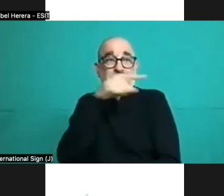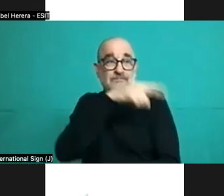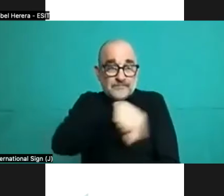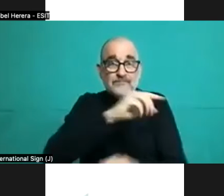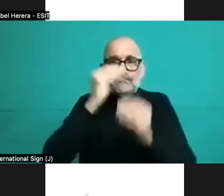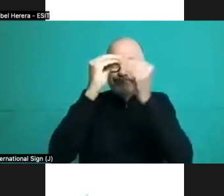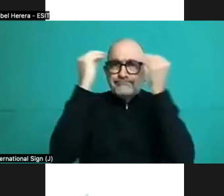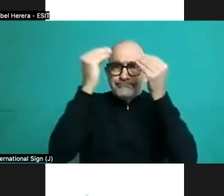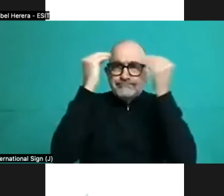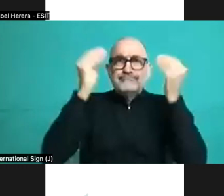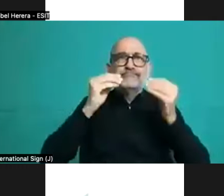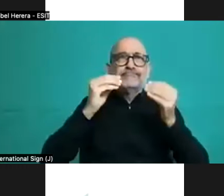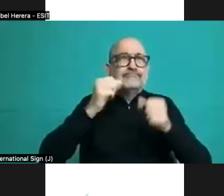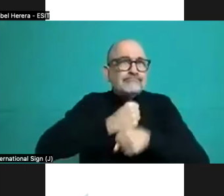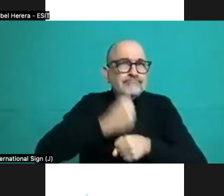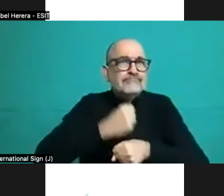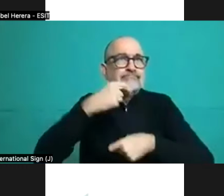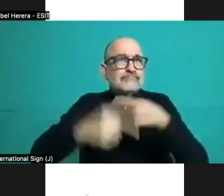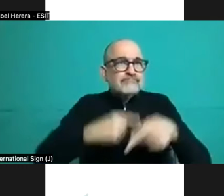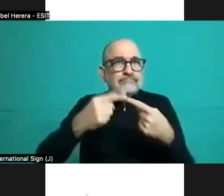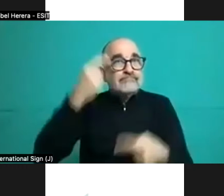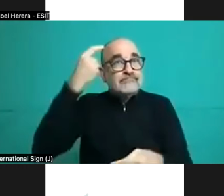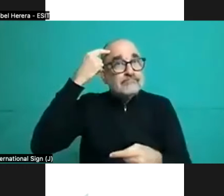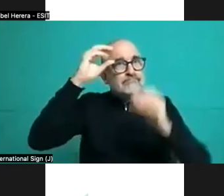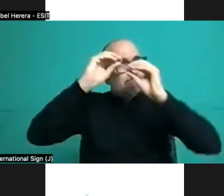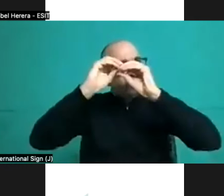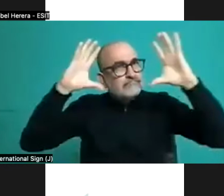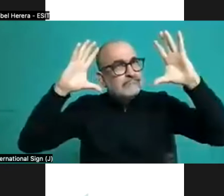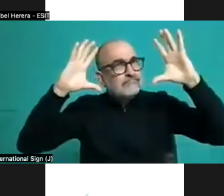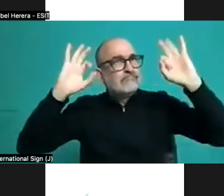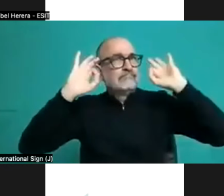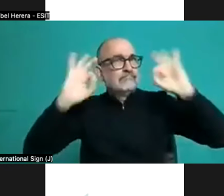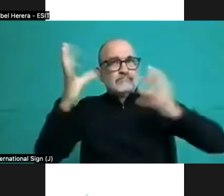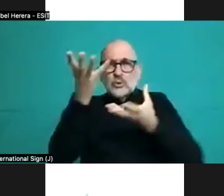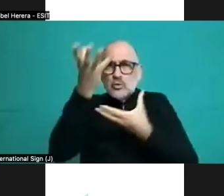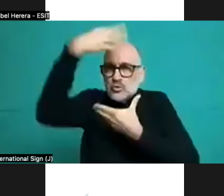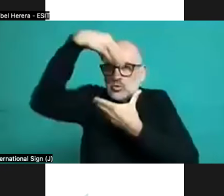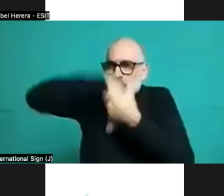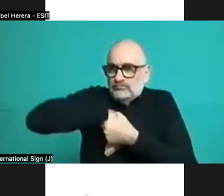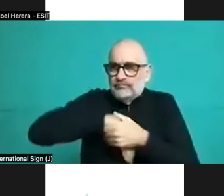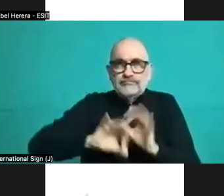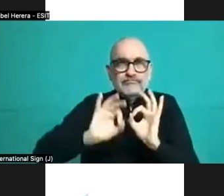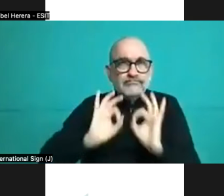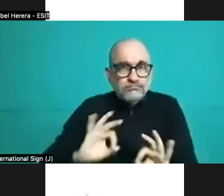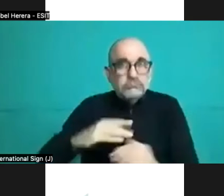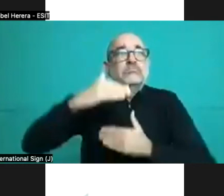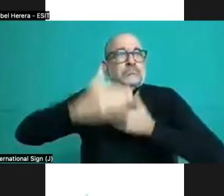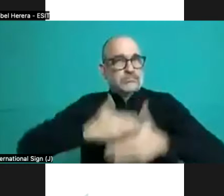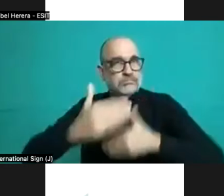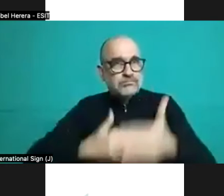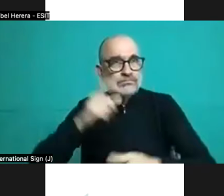concepts. Pour cela, il est nécessaire d'avoir un programme d'éducation qui vise